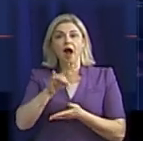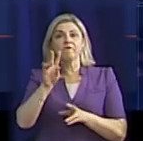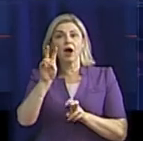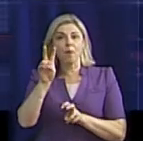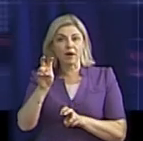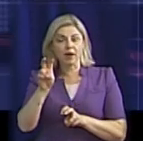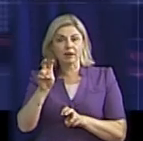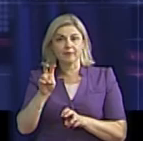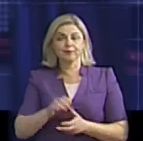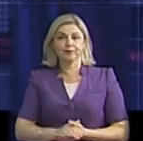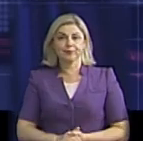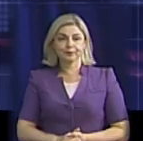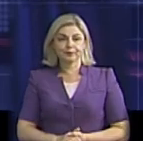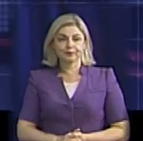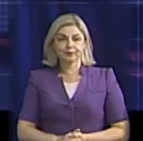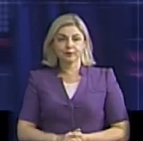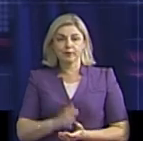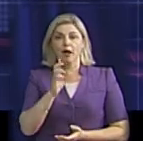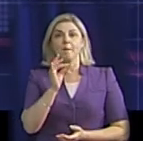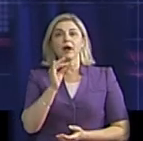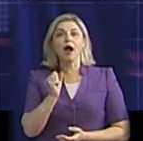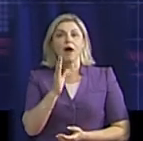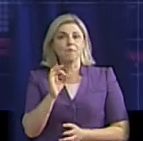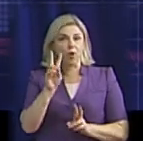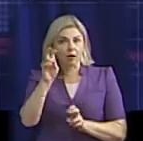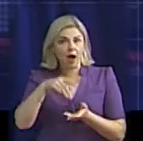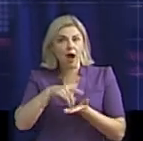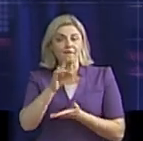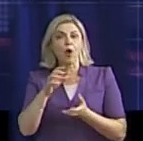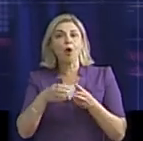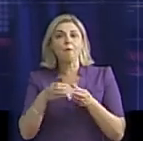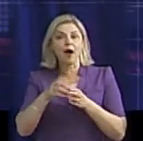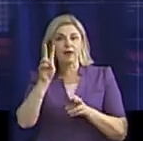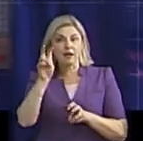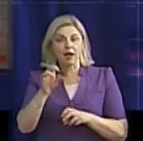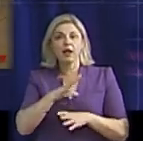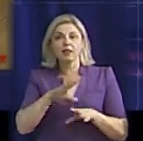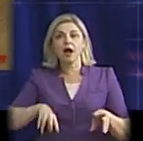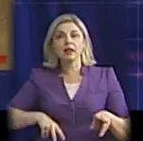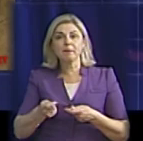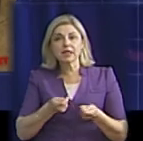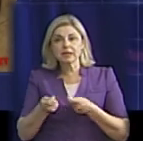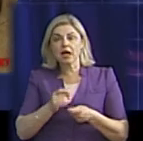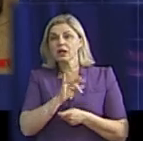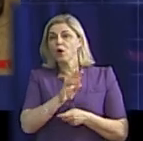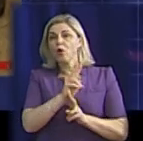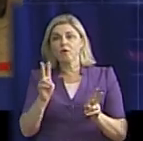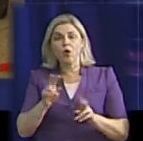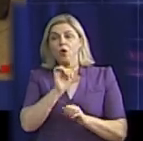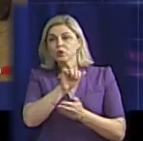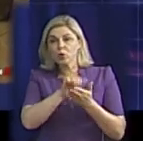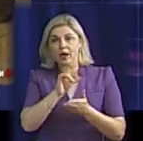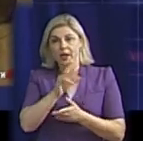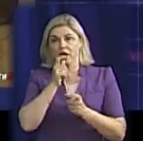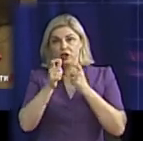В Грузії не було представників авіакомпанії «Браво». На той момент не було адміністрації аеропорту ні достукатися, ні докричатися, ні до кого ми не